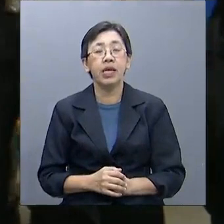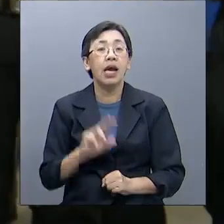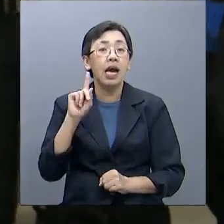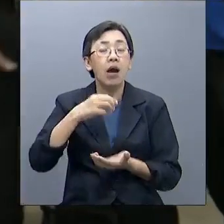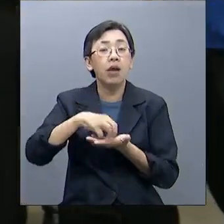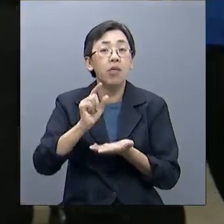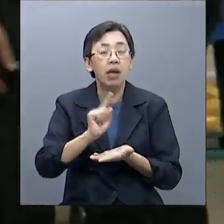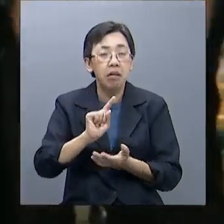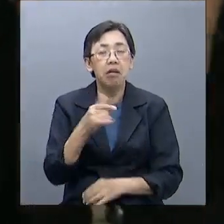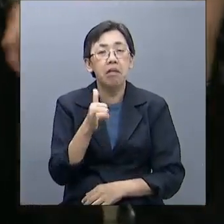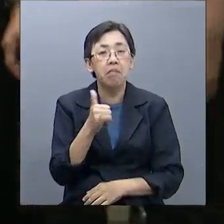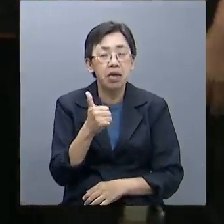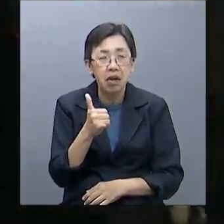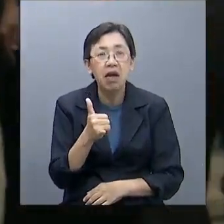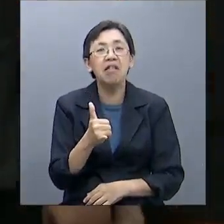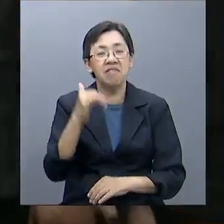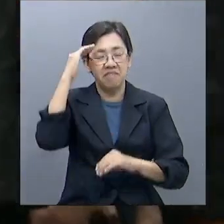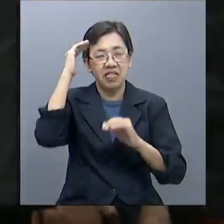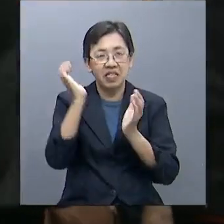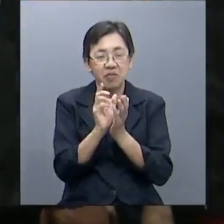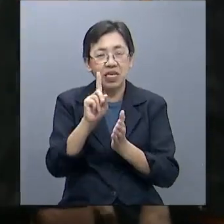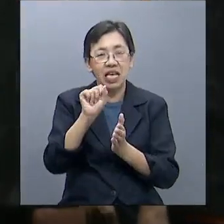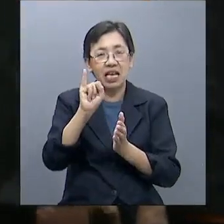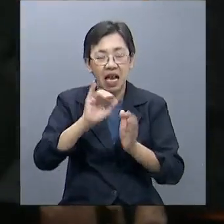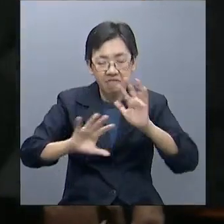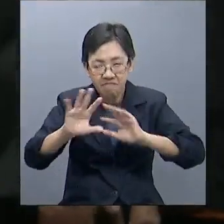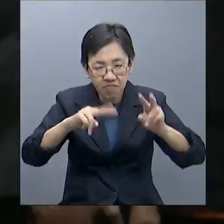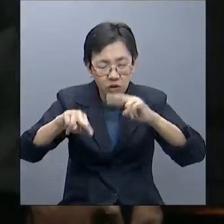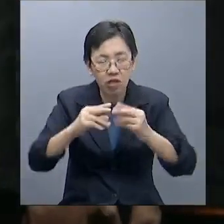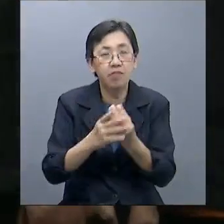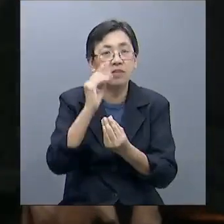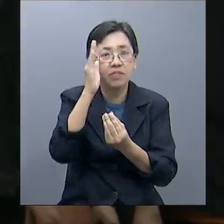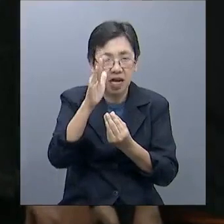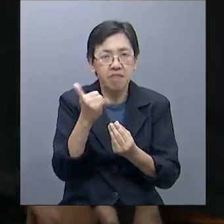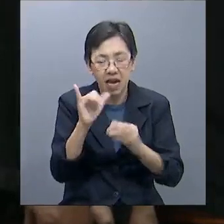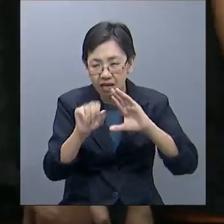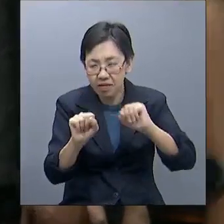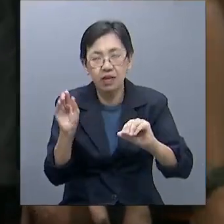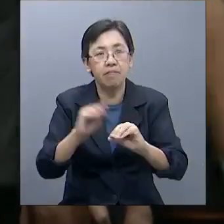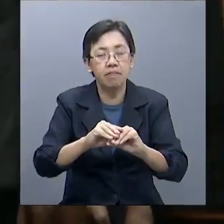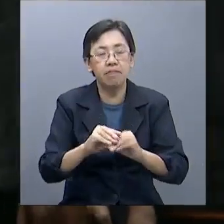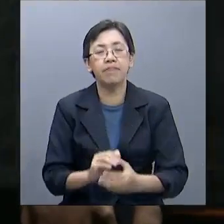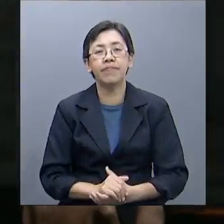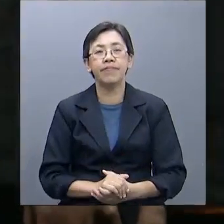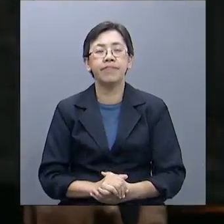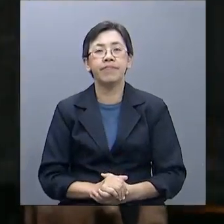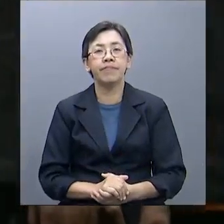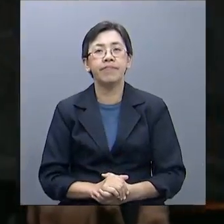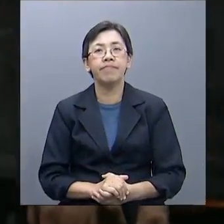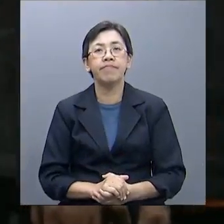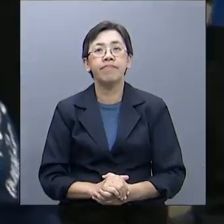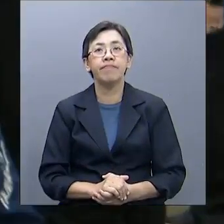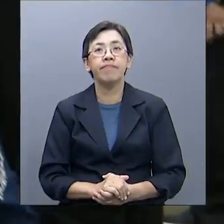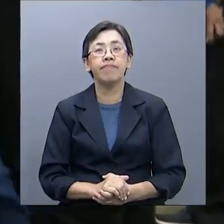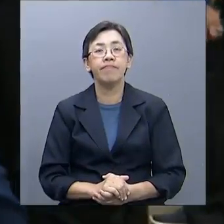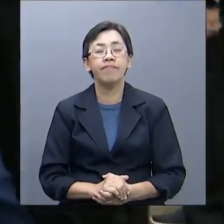ยว่าอาจจะมีปฏิบัติการที่สำคัญเกิดขึ้นในช่วงสัปดาห์หน้านี้ด้วยนะคะสำหรับการขยายผล